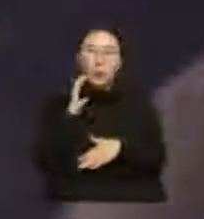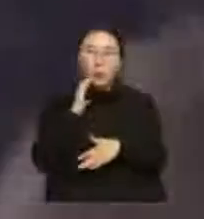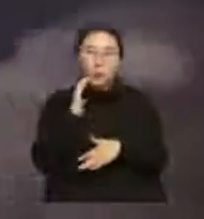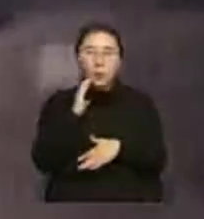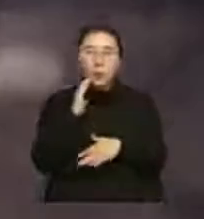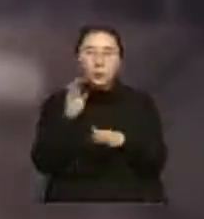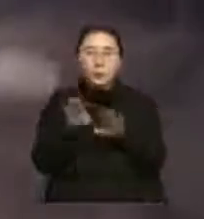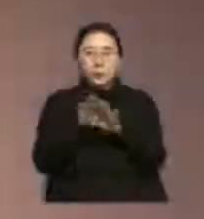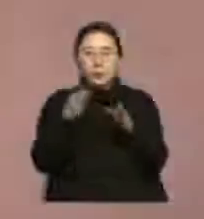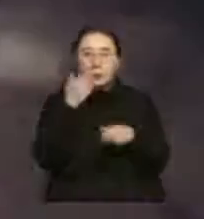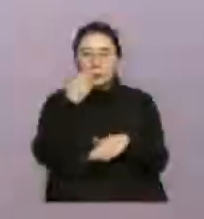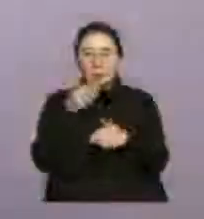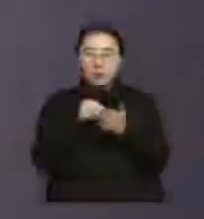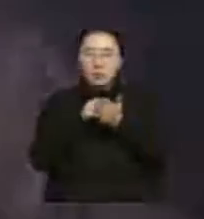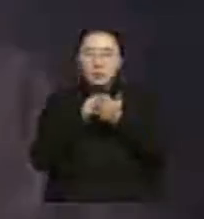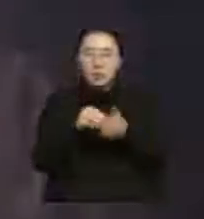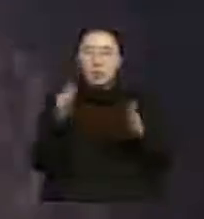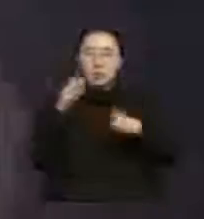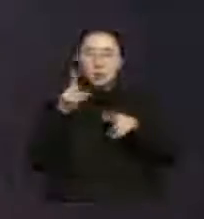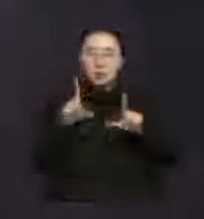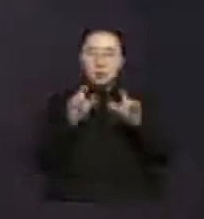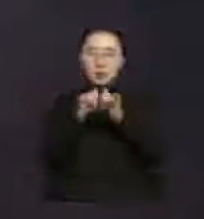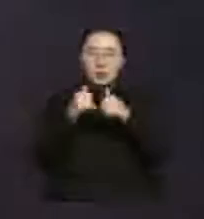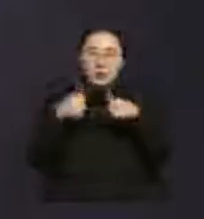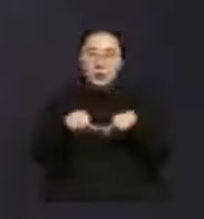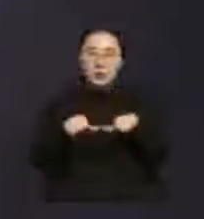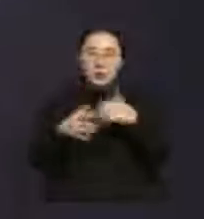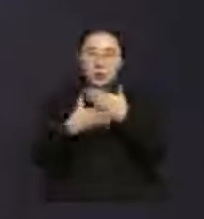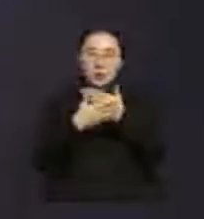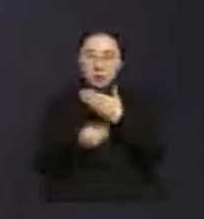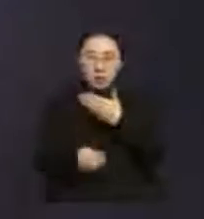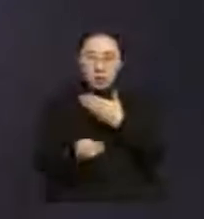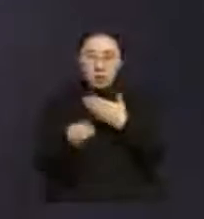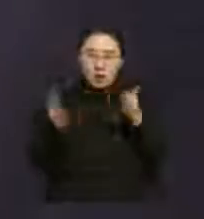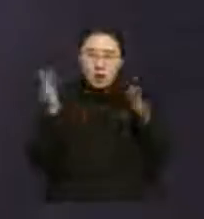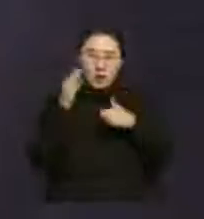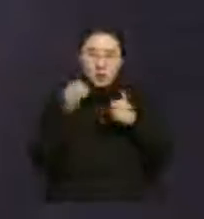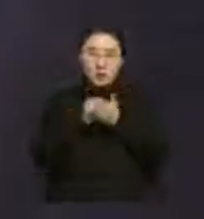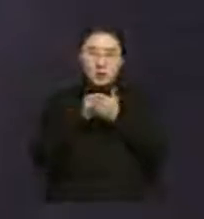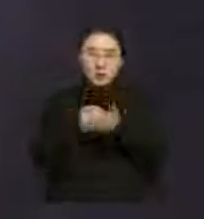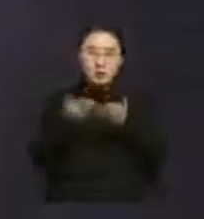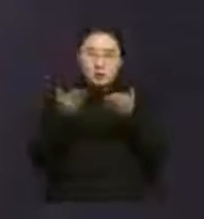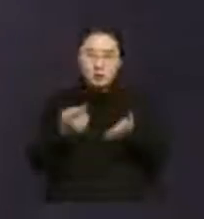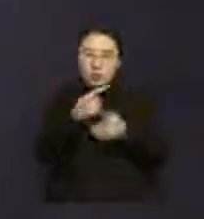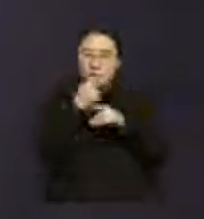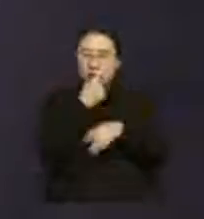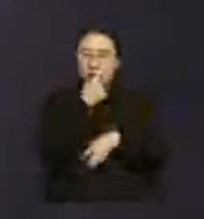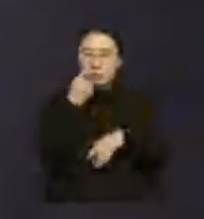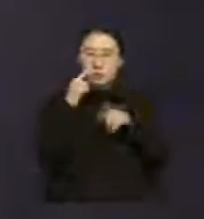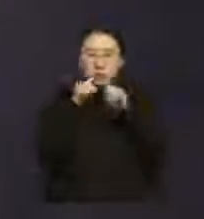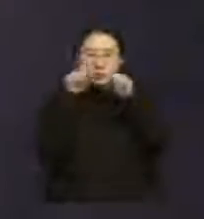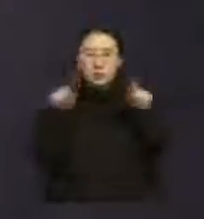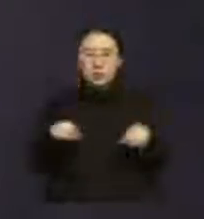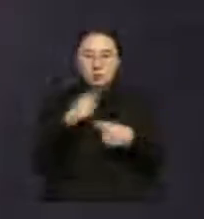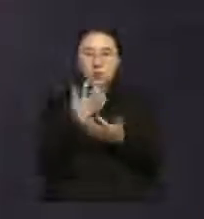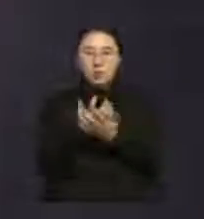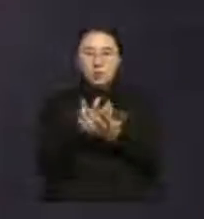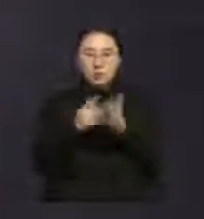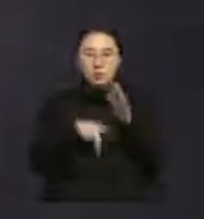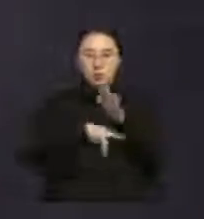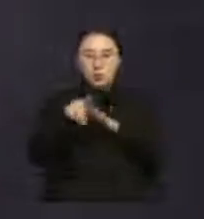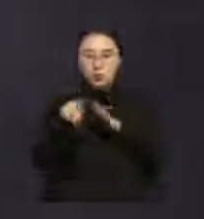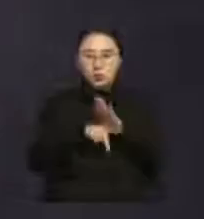가능합니다. 신청하려는 학생은 주민등록 초본과 재학 증명서, 휴학 증명서 등의 재반 서류를